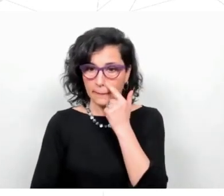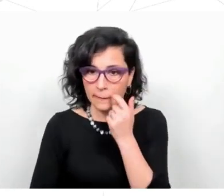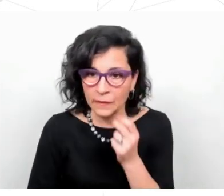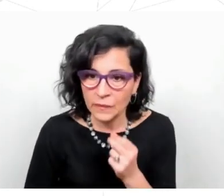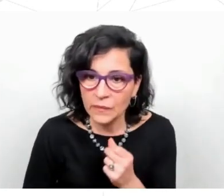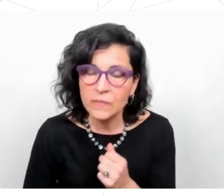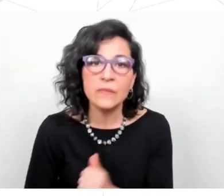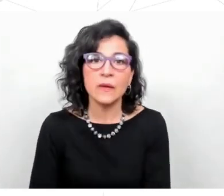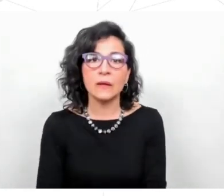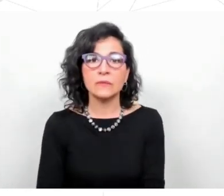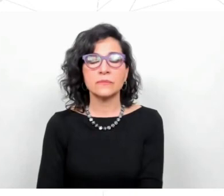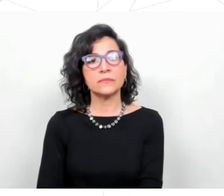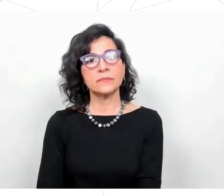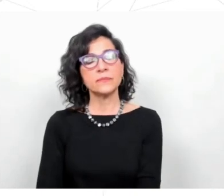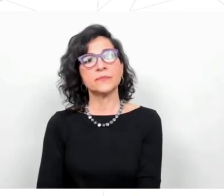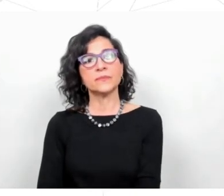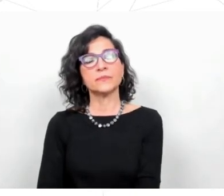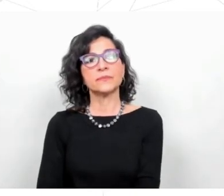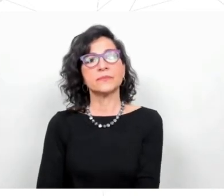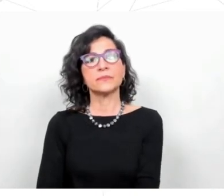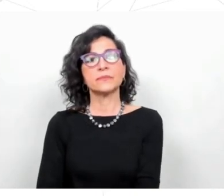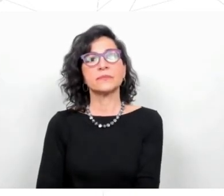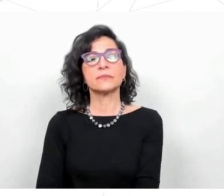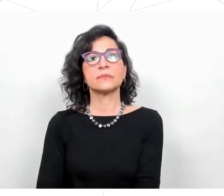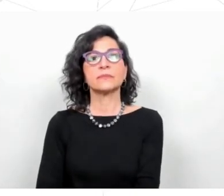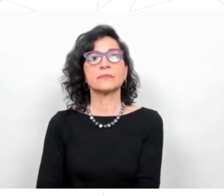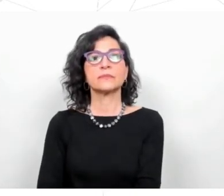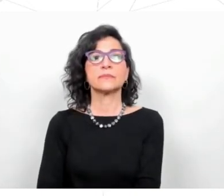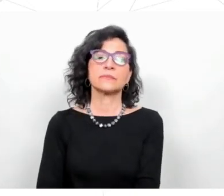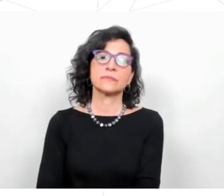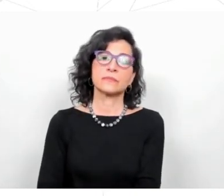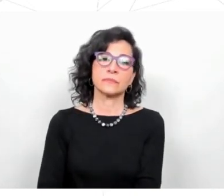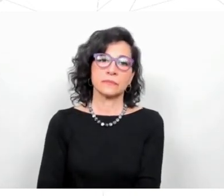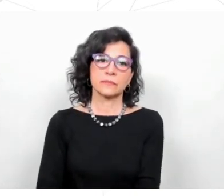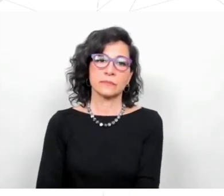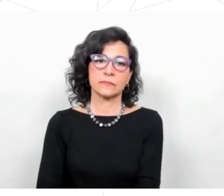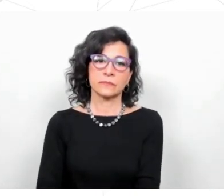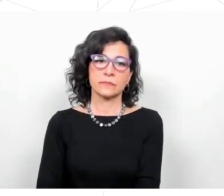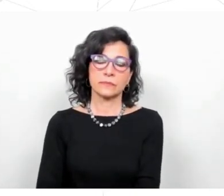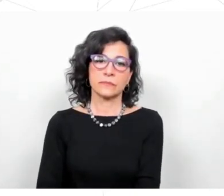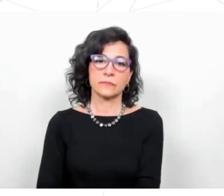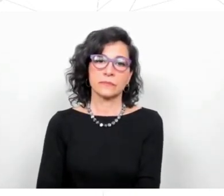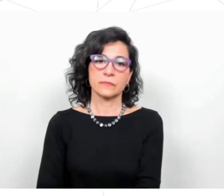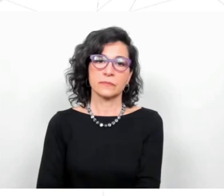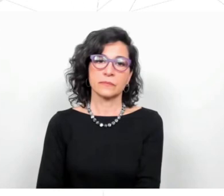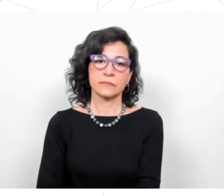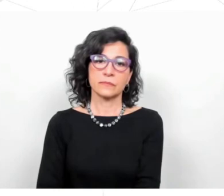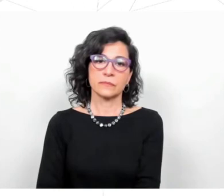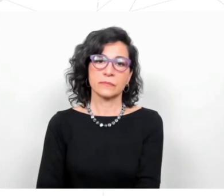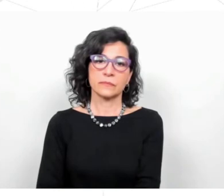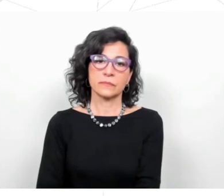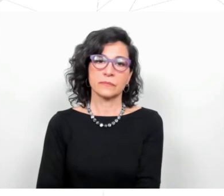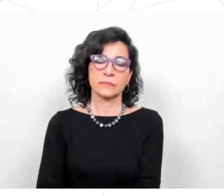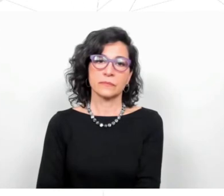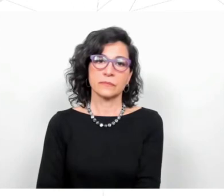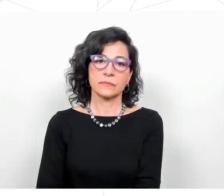our desire, very big desire to have Inclusive Tech Lab in